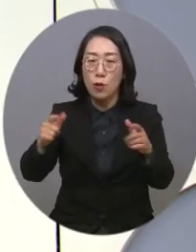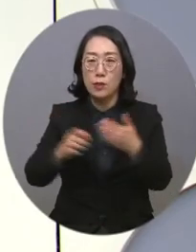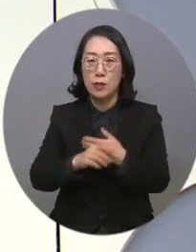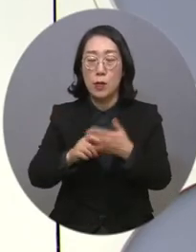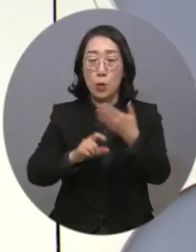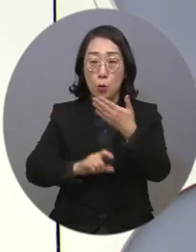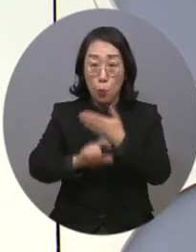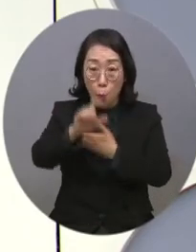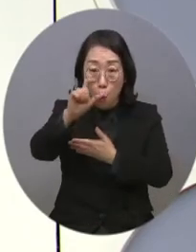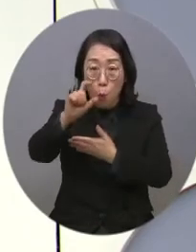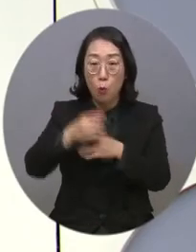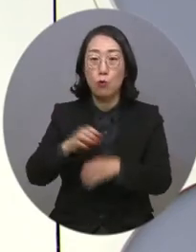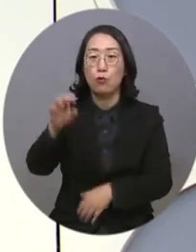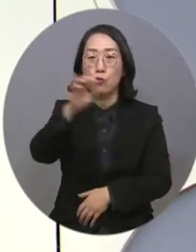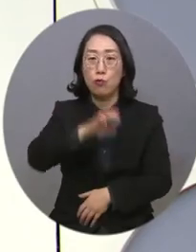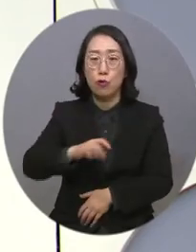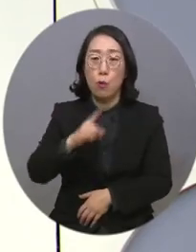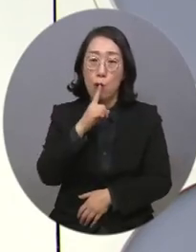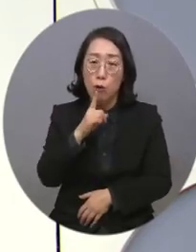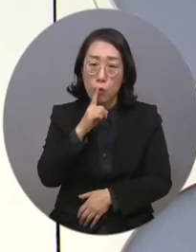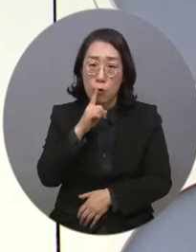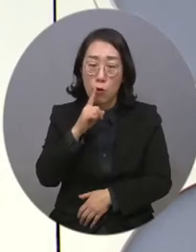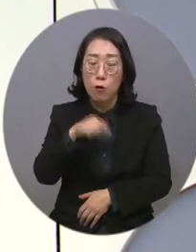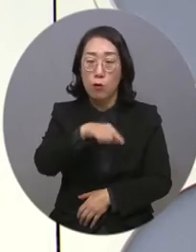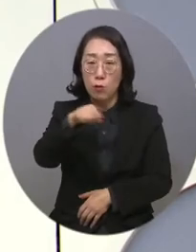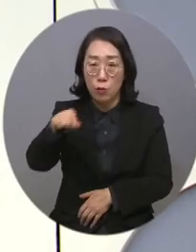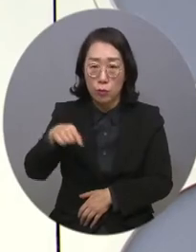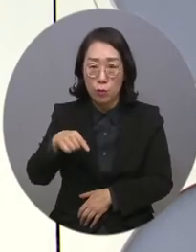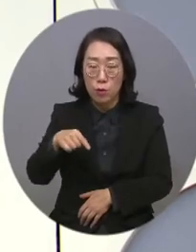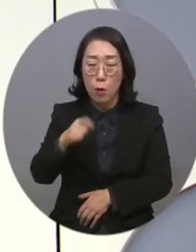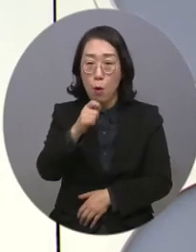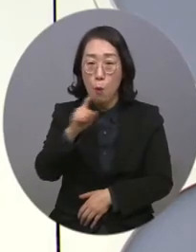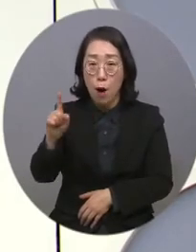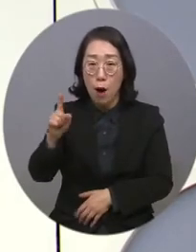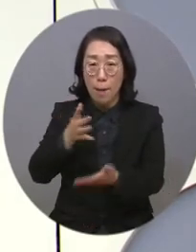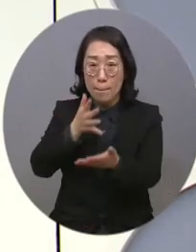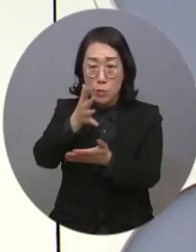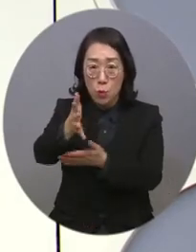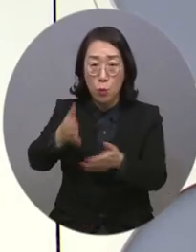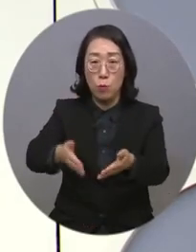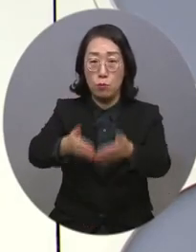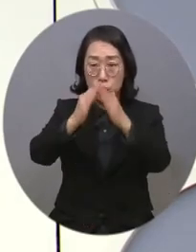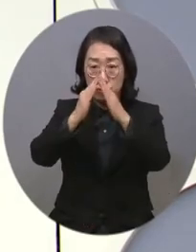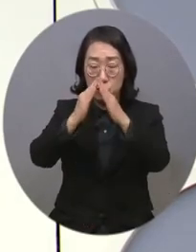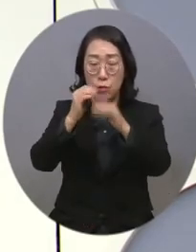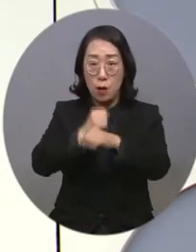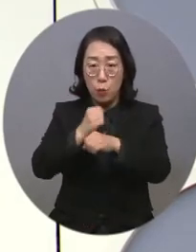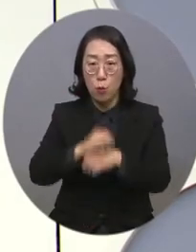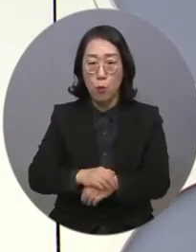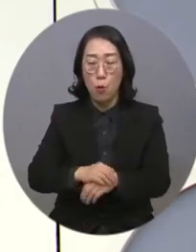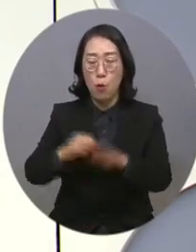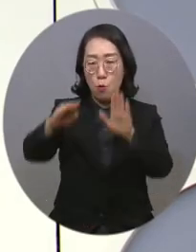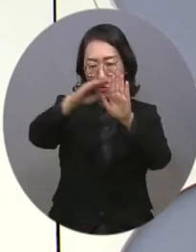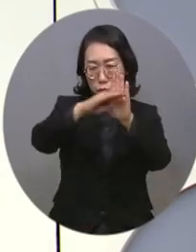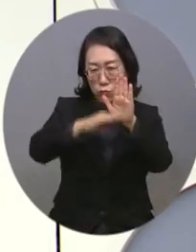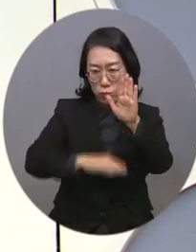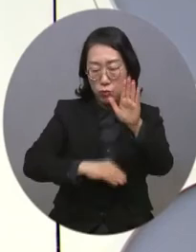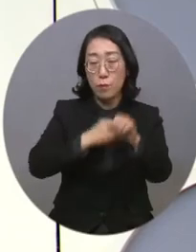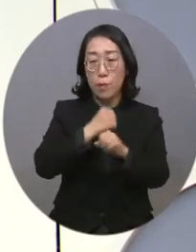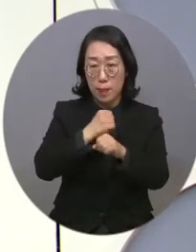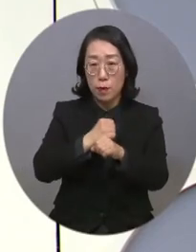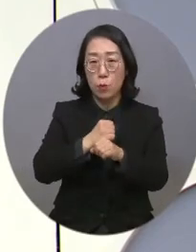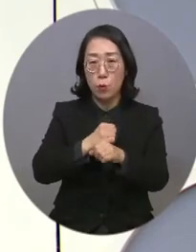동그라파를 공부 한두 사람이 와서 공부해가지고 와가지고 과를 만들어가지고 커리큘럼 개발하고 그다음에 교재를 쓰고